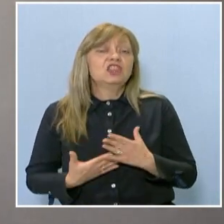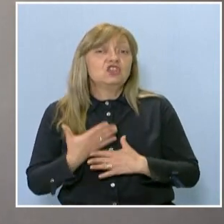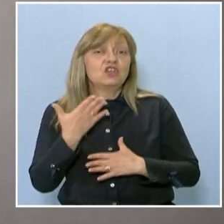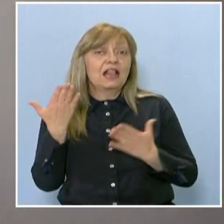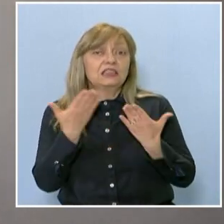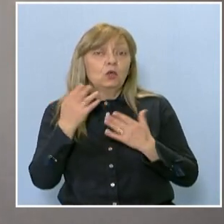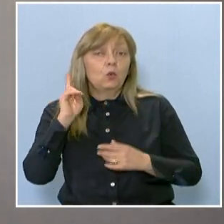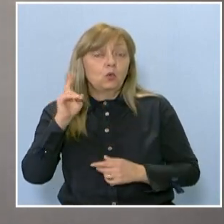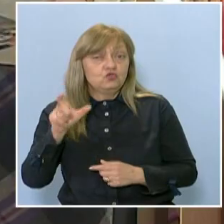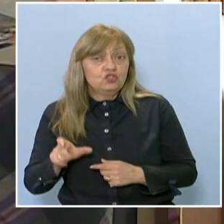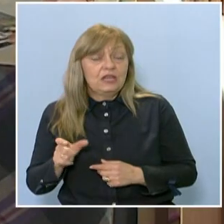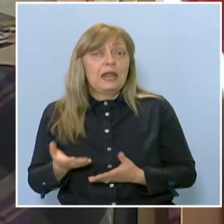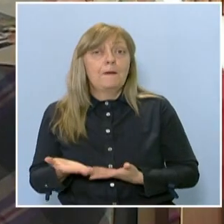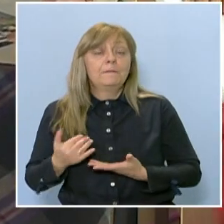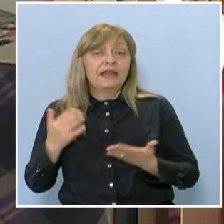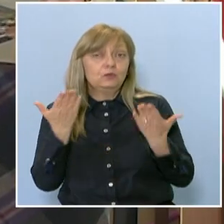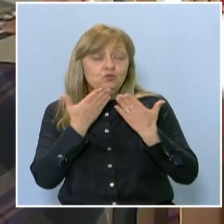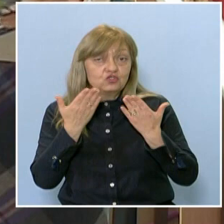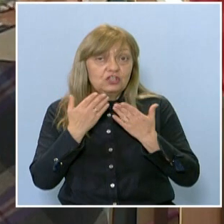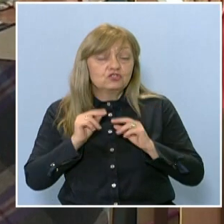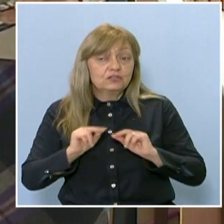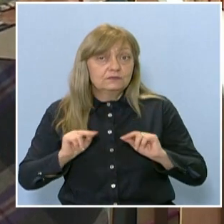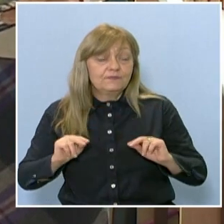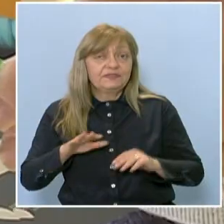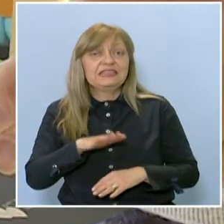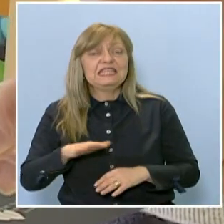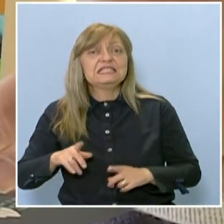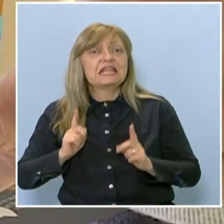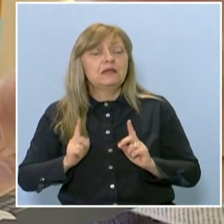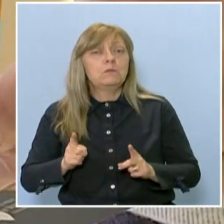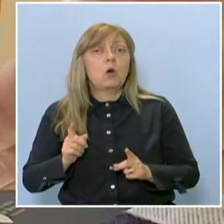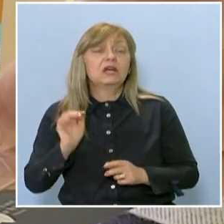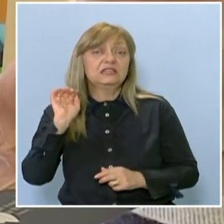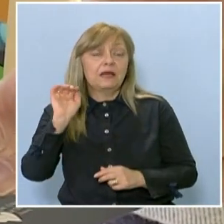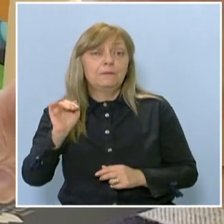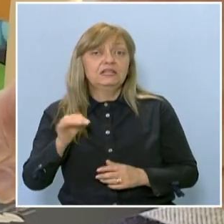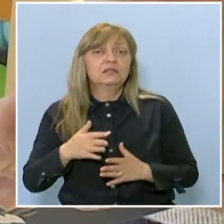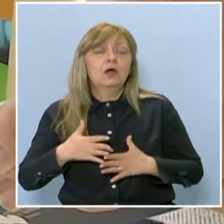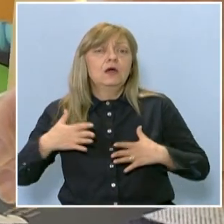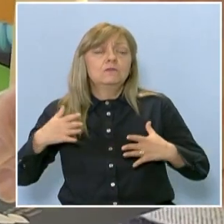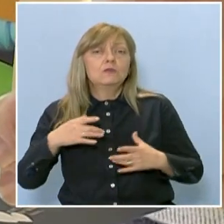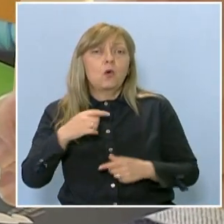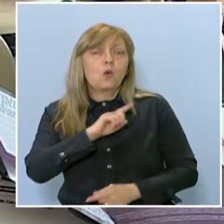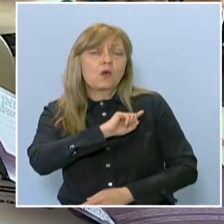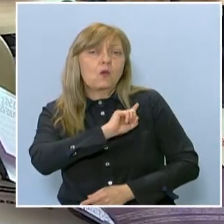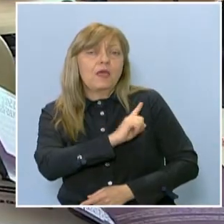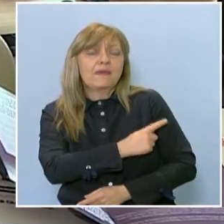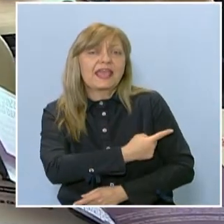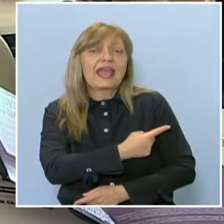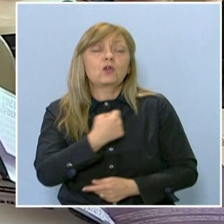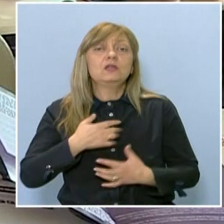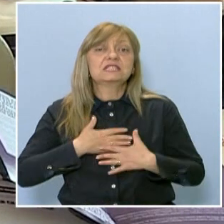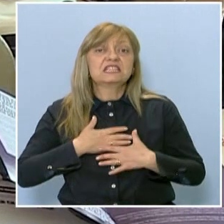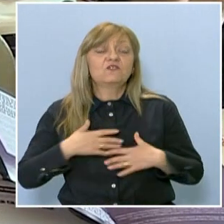предучилищни преподаватели. Децата, те могат да бъдат супергерои за своите семейства. Всяко дете иска да бъде